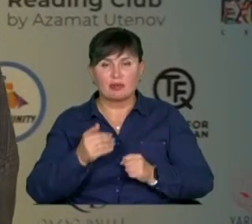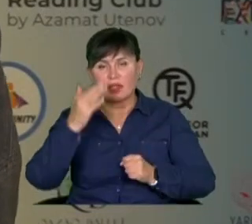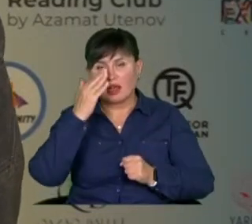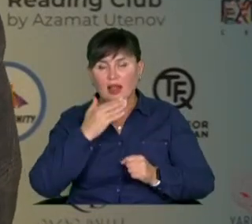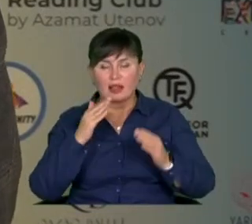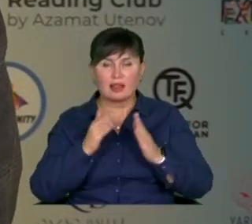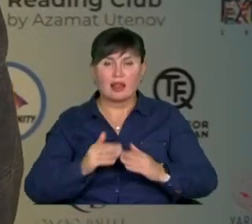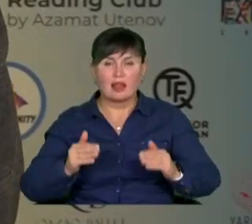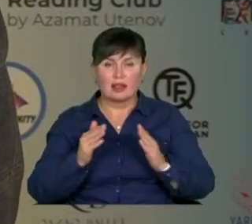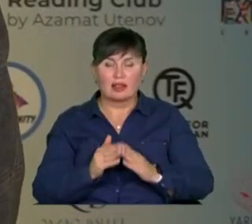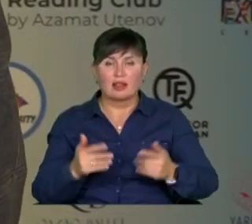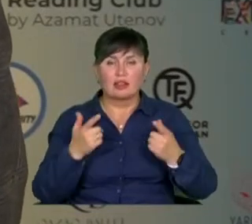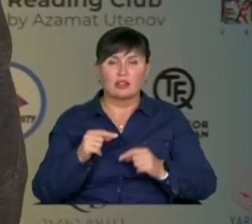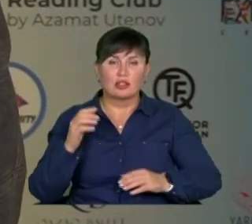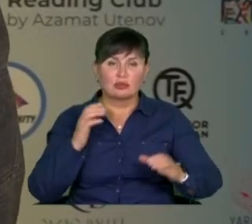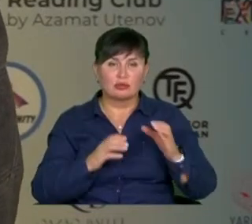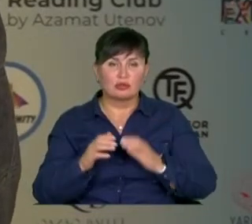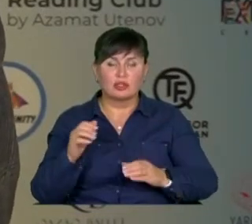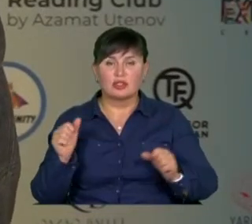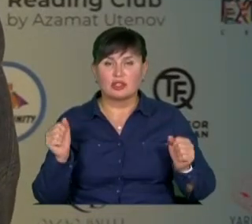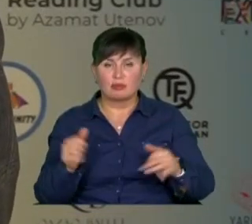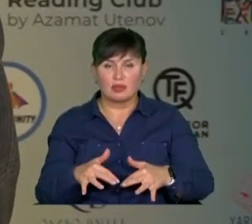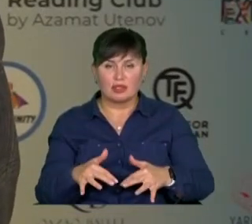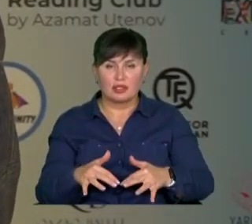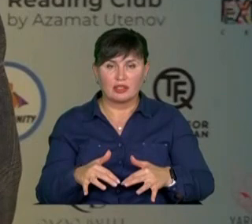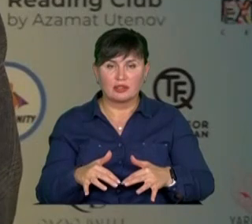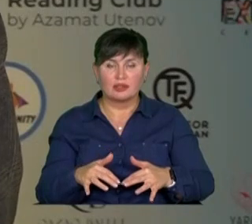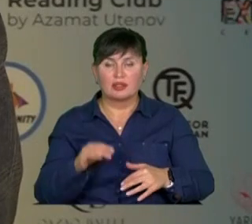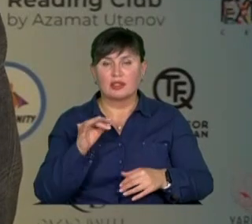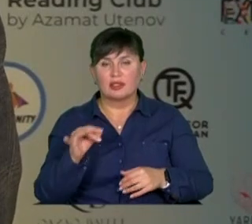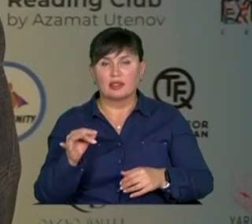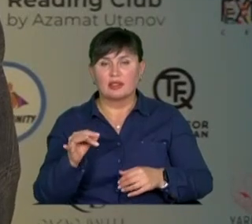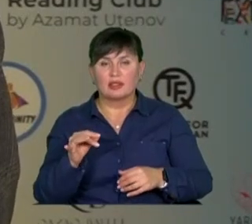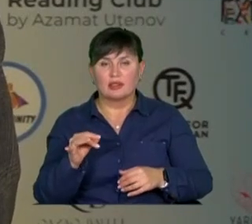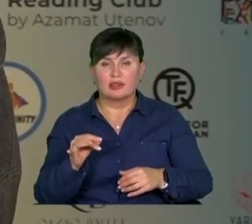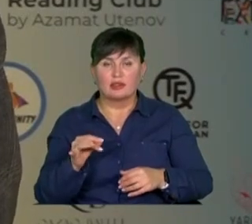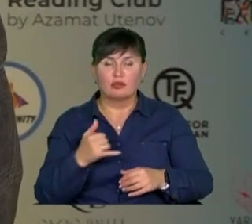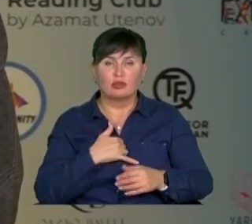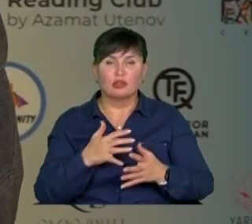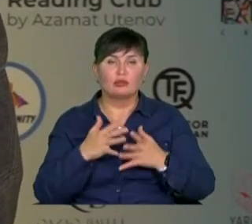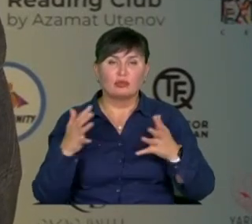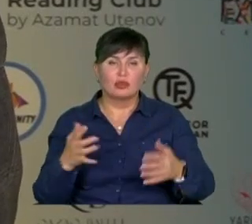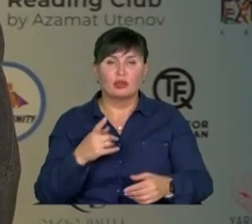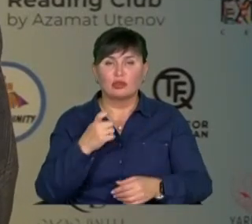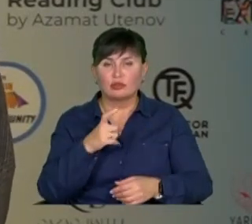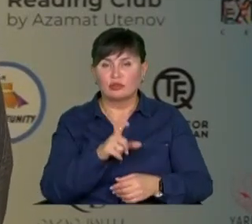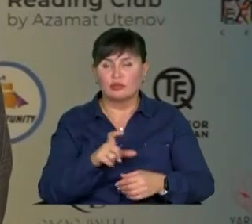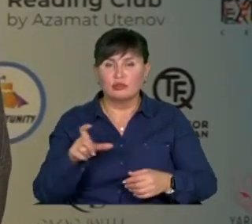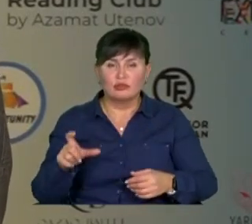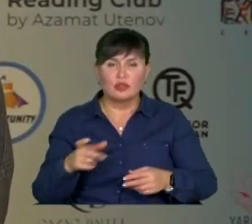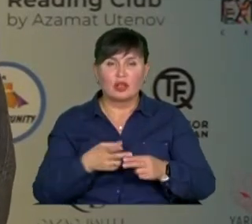лагеря, где студенты собираются. Есть у нас более сотни менторов,